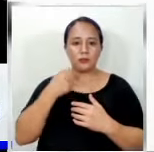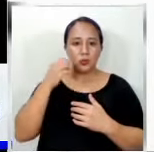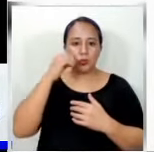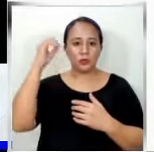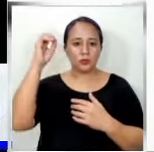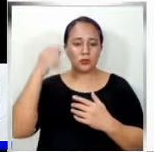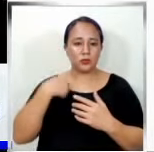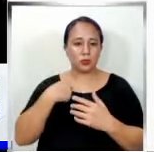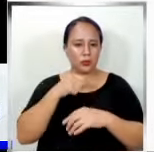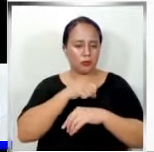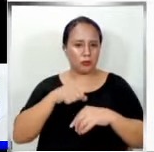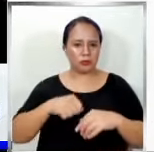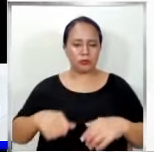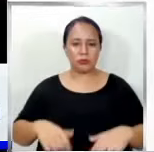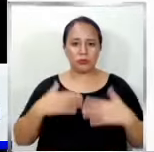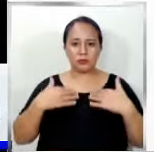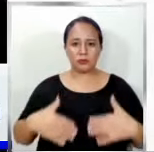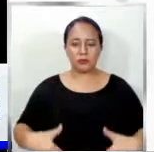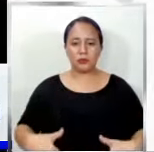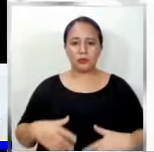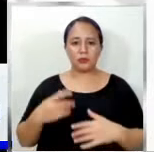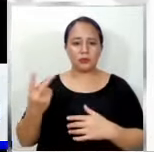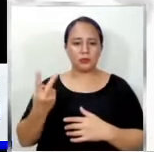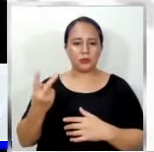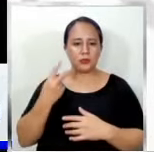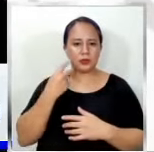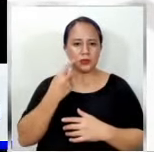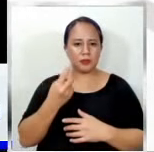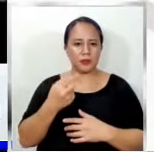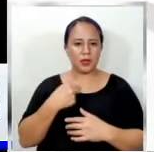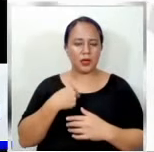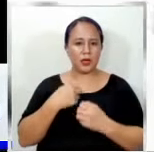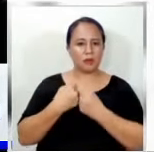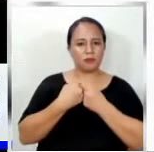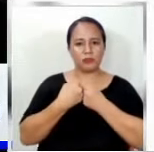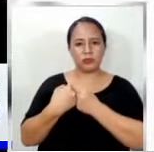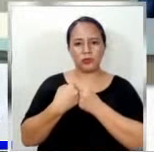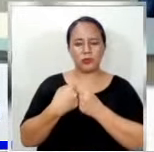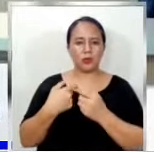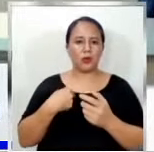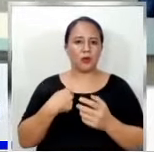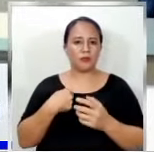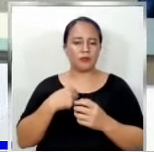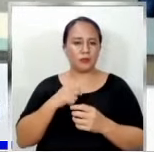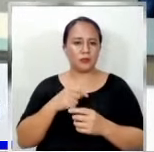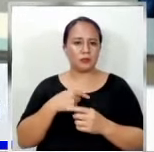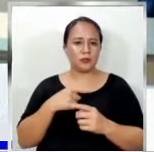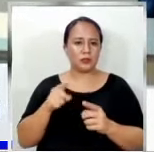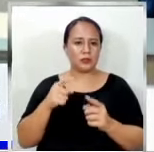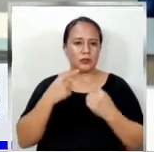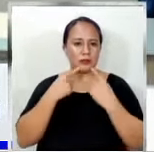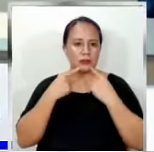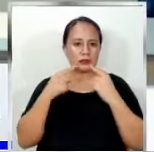mga katawan ni na Julian at Bree para masabi na may struggle o away. Hindi ko pa dinideklarang